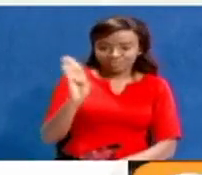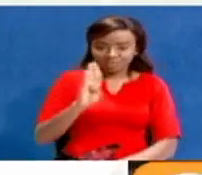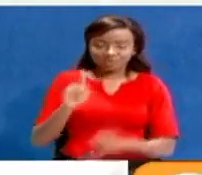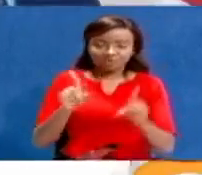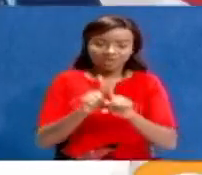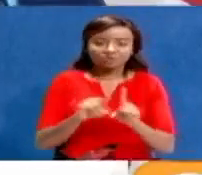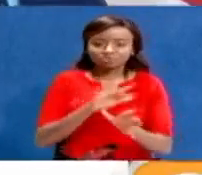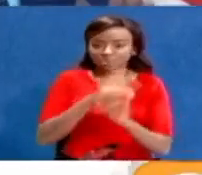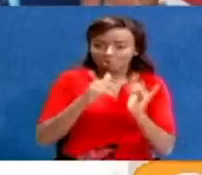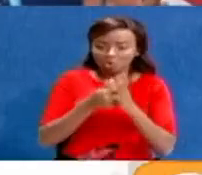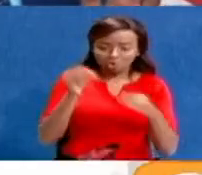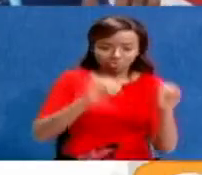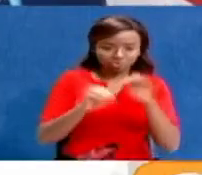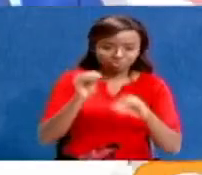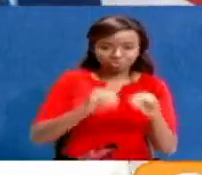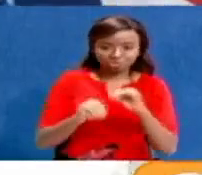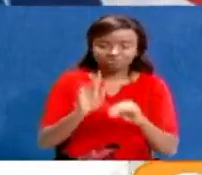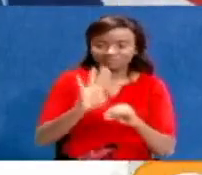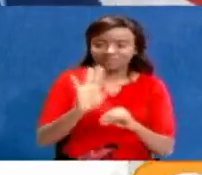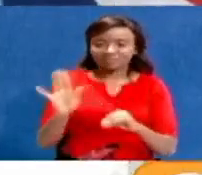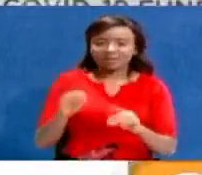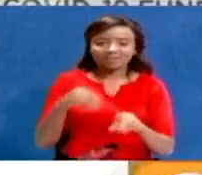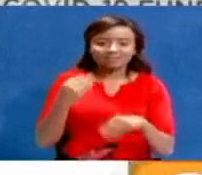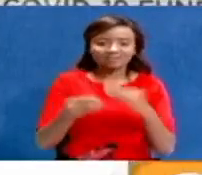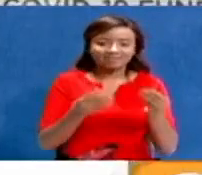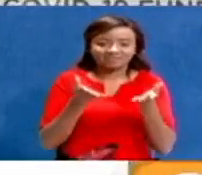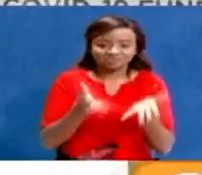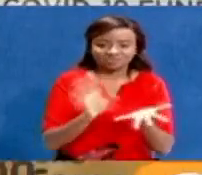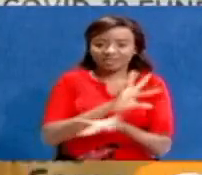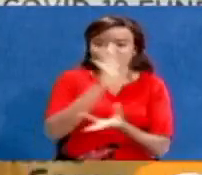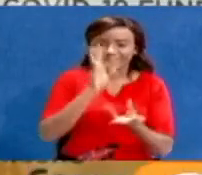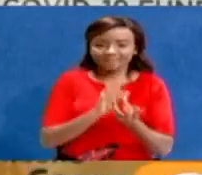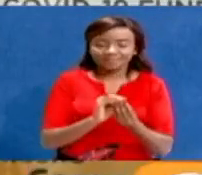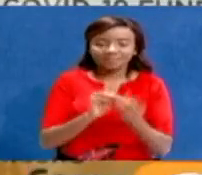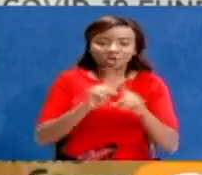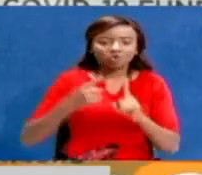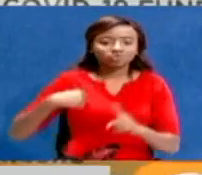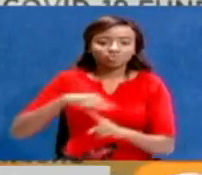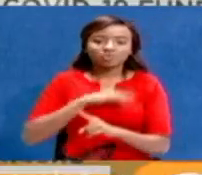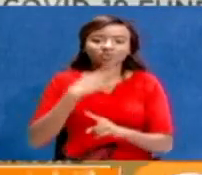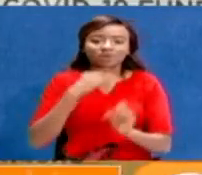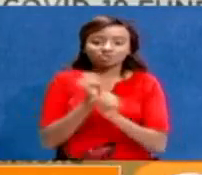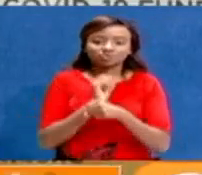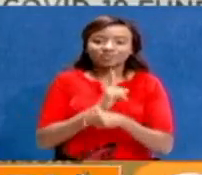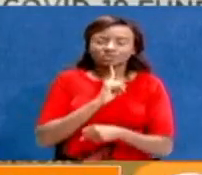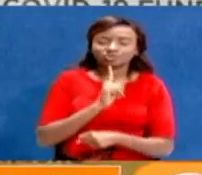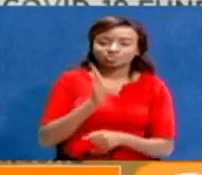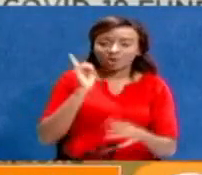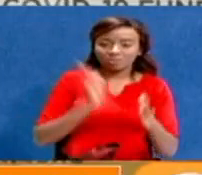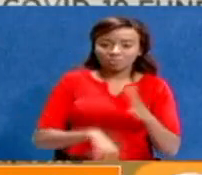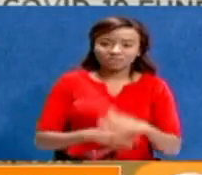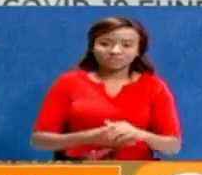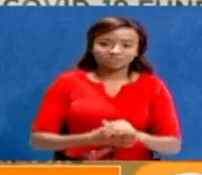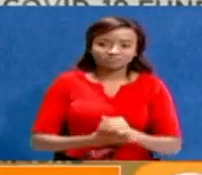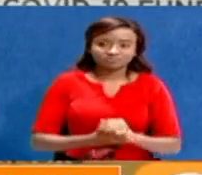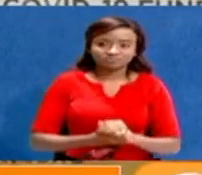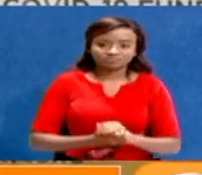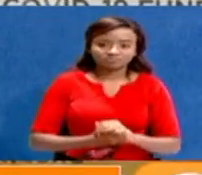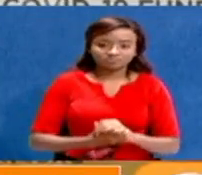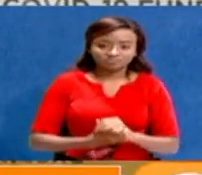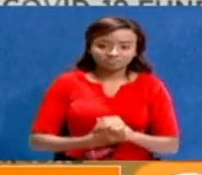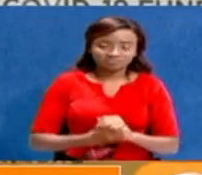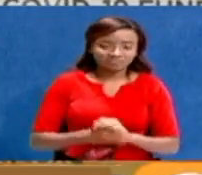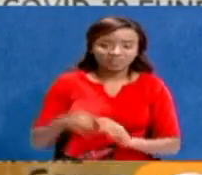ya michango yote iliyotolewa kufikia leo. As a fund, want to make sure that